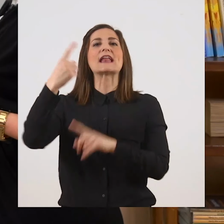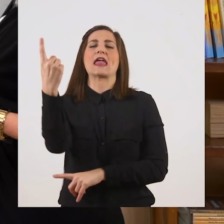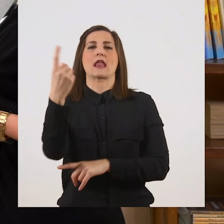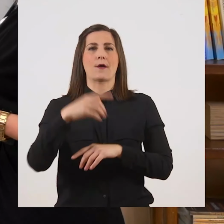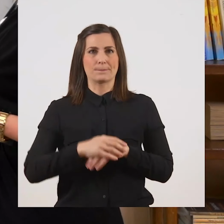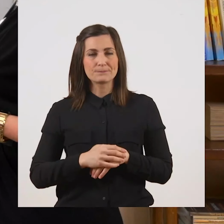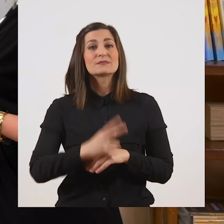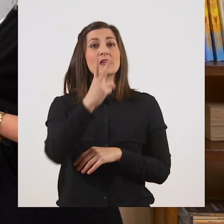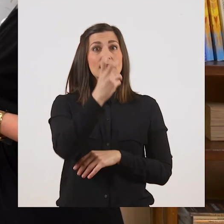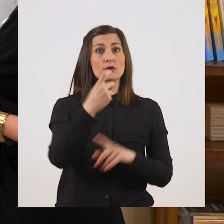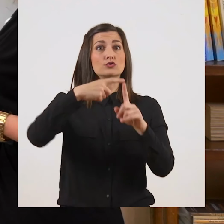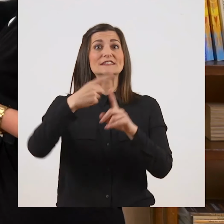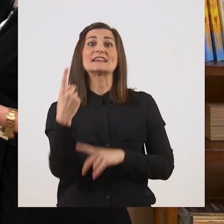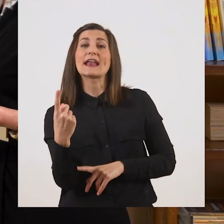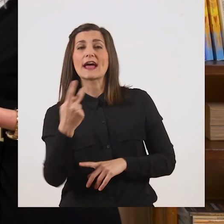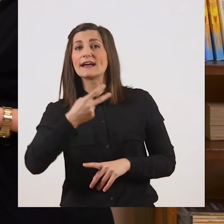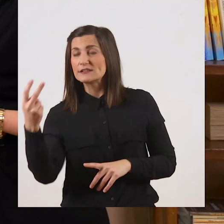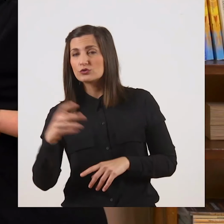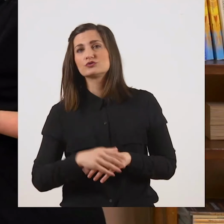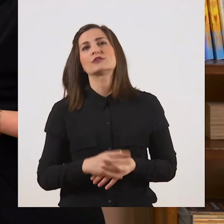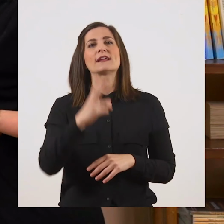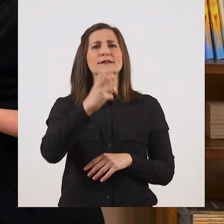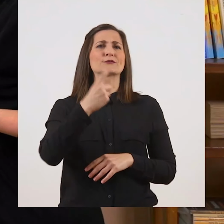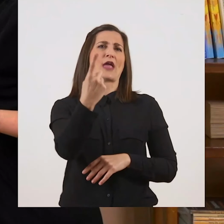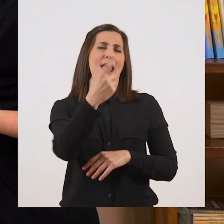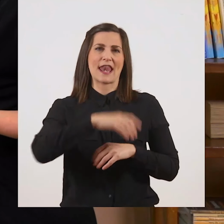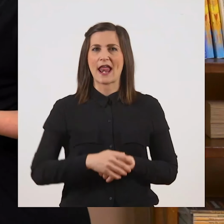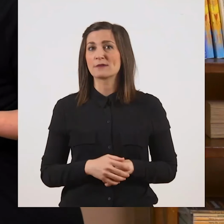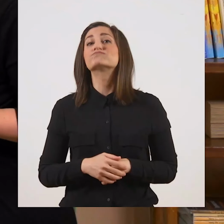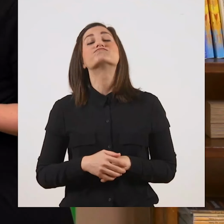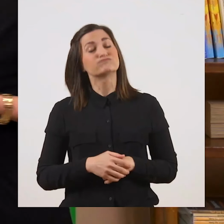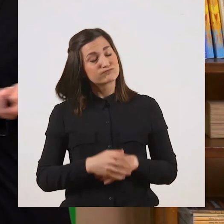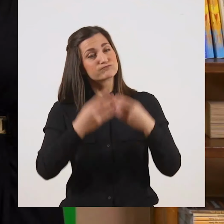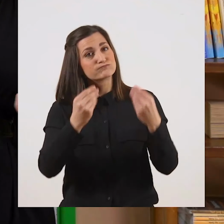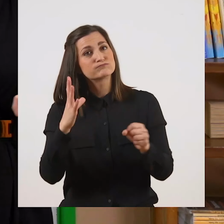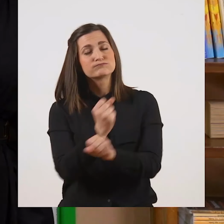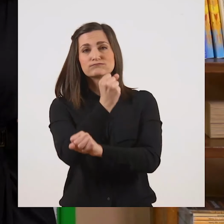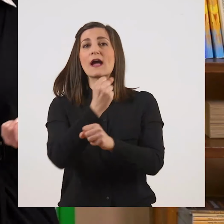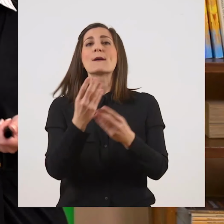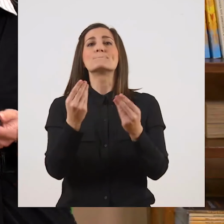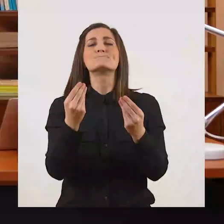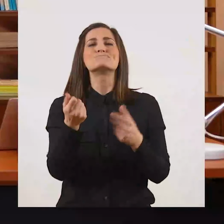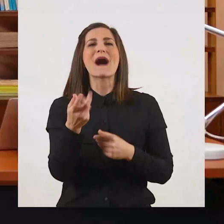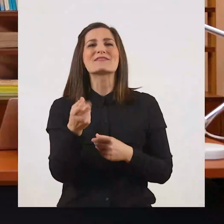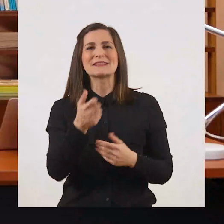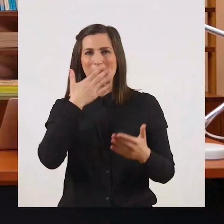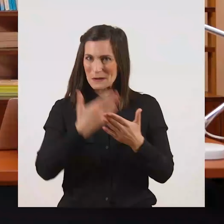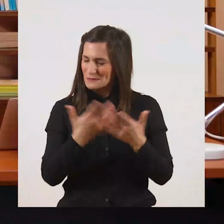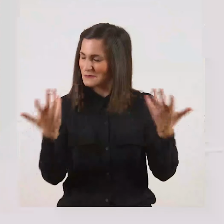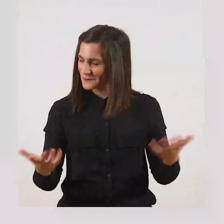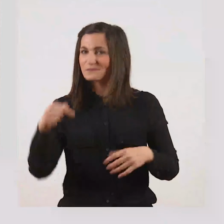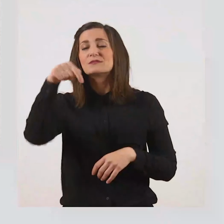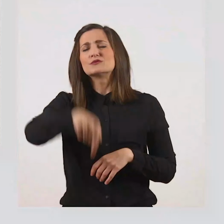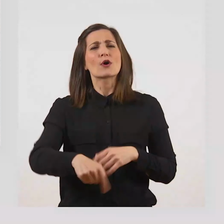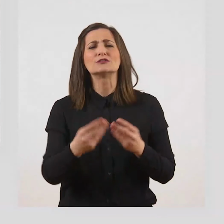ίσον. 20 και 1, ίσον. 21, πάρα πολύ ωραία. Το βρήκα και με τον τρόπο των μαθηματικών. Πάμε να το δούμε και γραμμένο